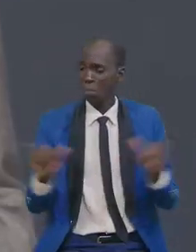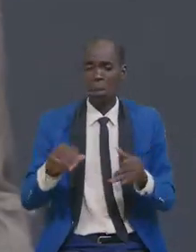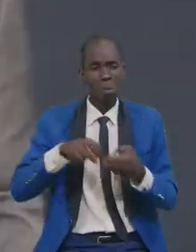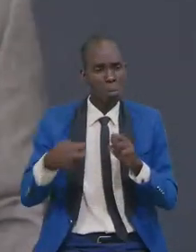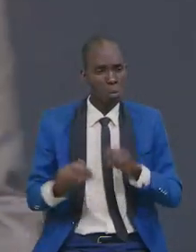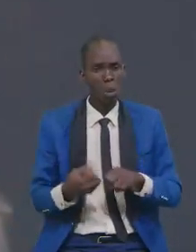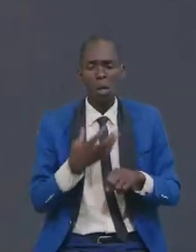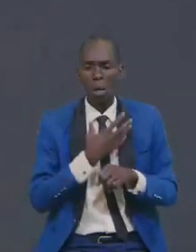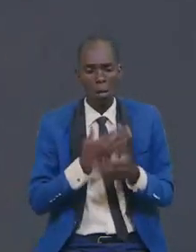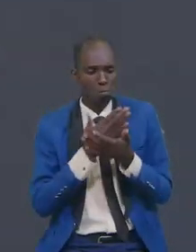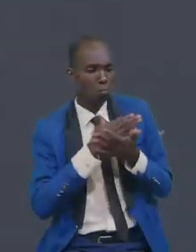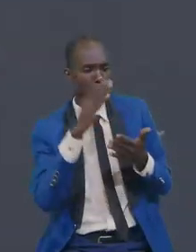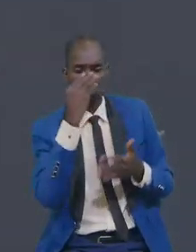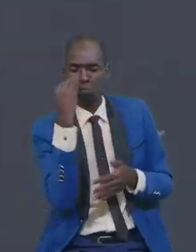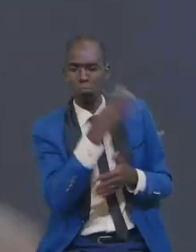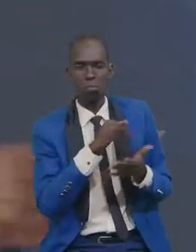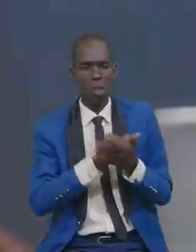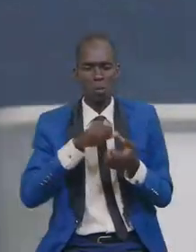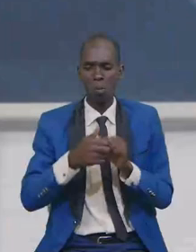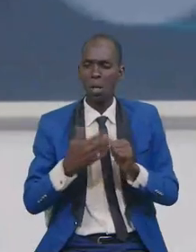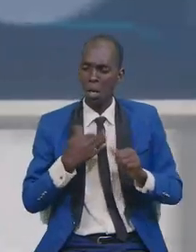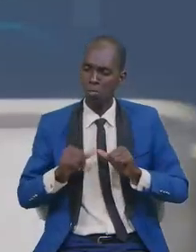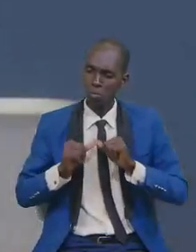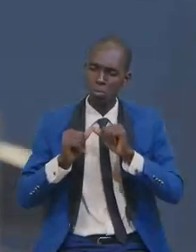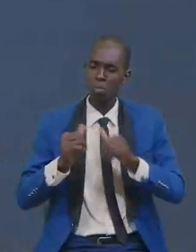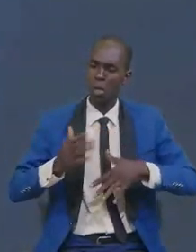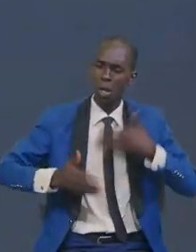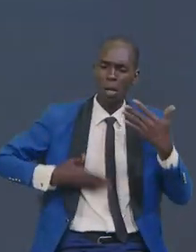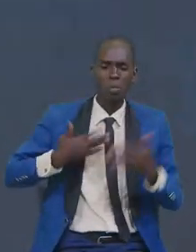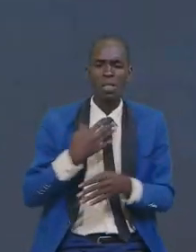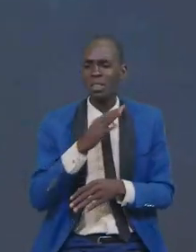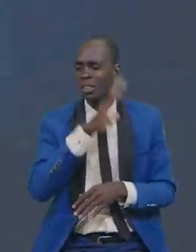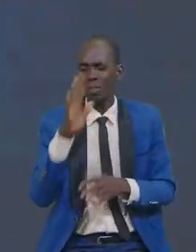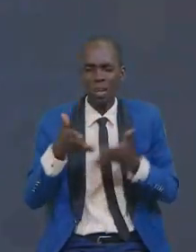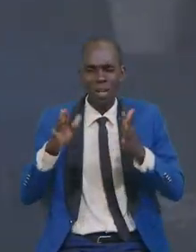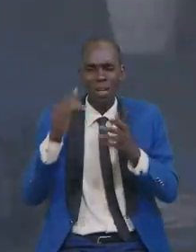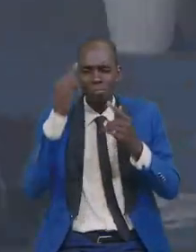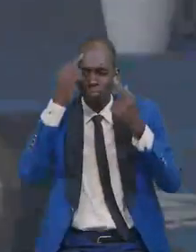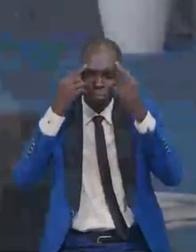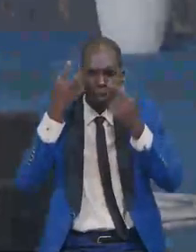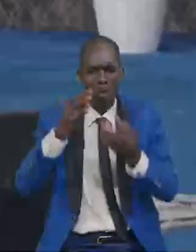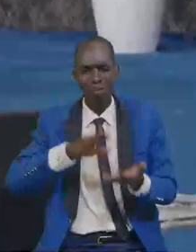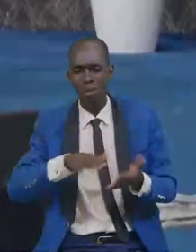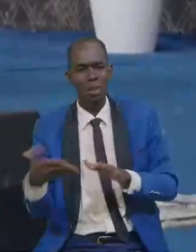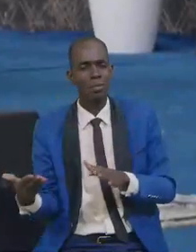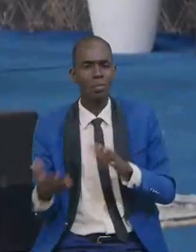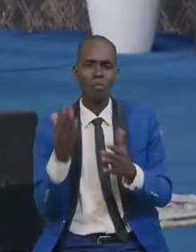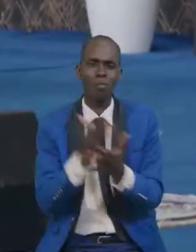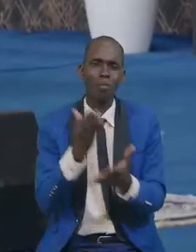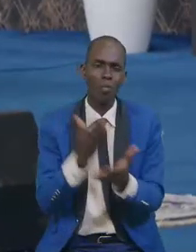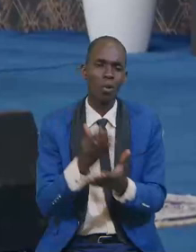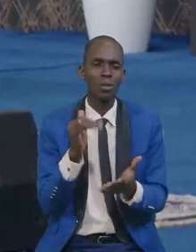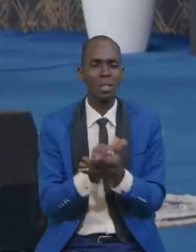et ils étaient contents, joyeux. Ils n'ont même pas permis à cette petite chose de leur pousser à penser à la mort. Pourquoi je suis